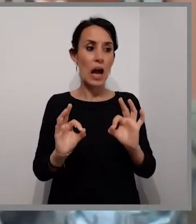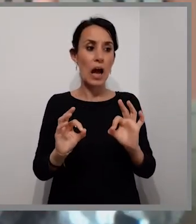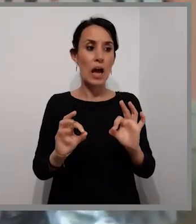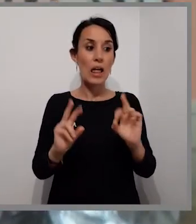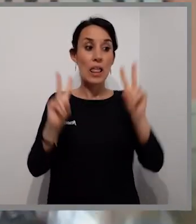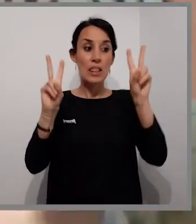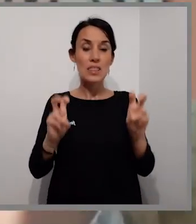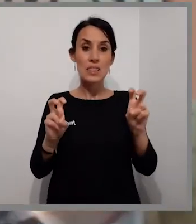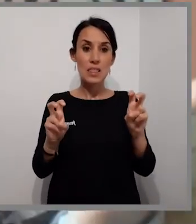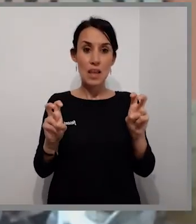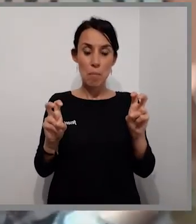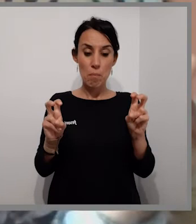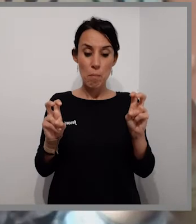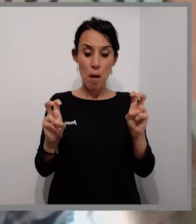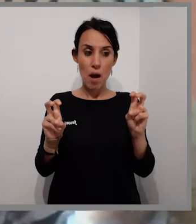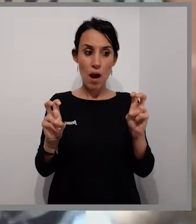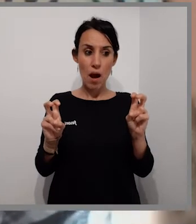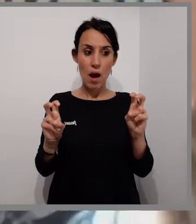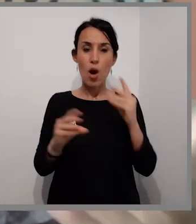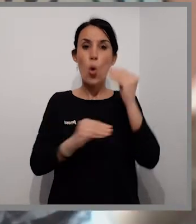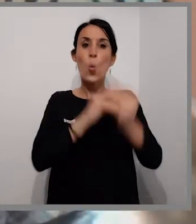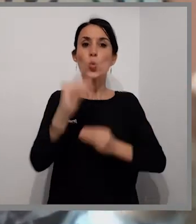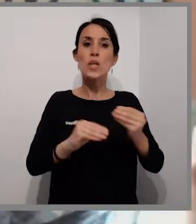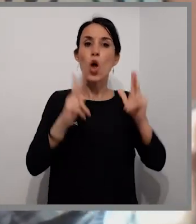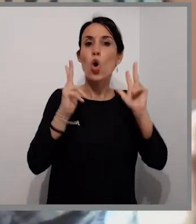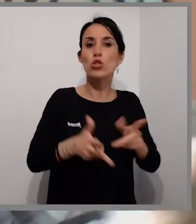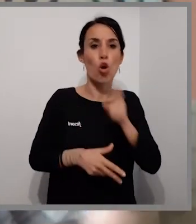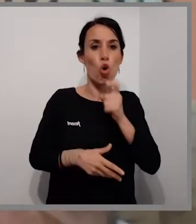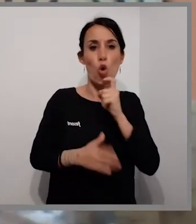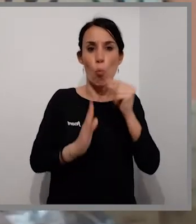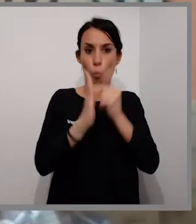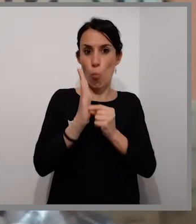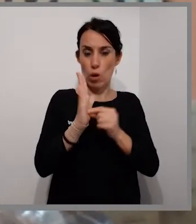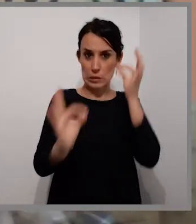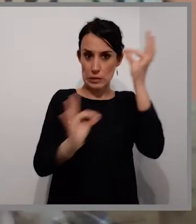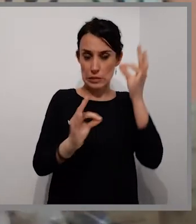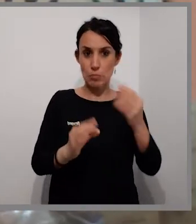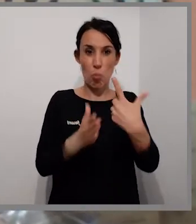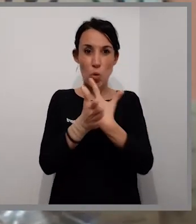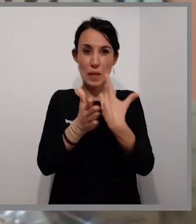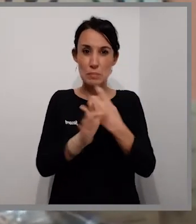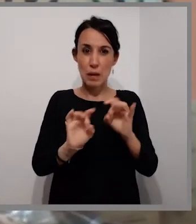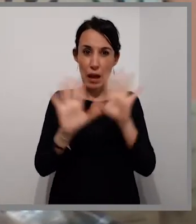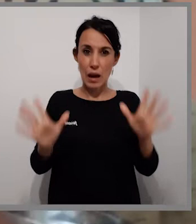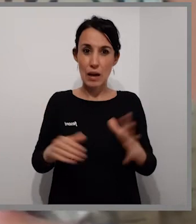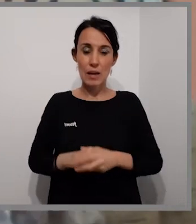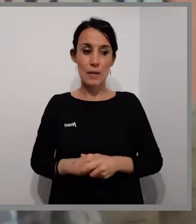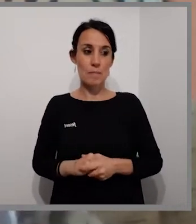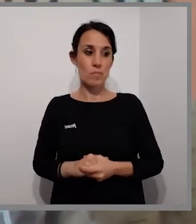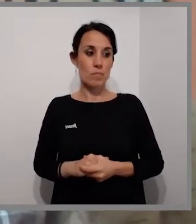a més, tres qüestions per les que puguen estar fent fer ús d'aquests hotels. A veure si m'ho podia explicar. Moltíssimes